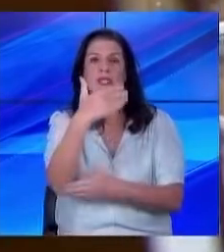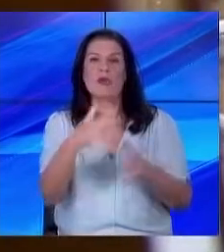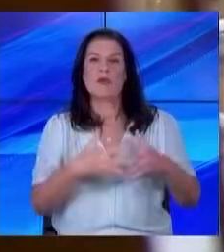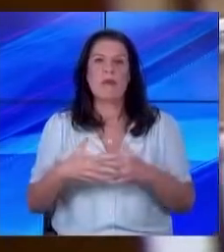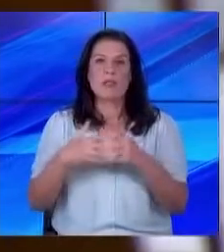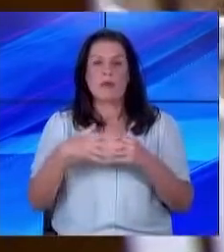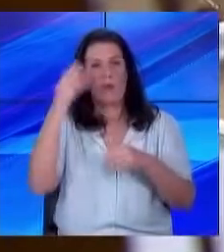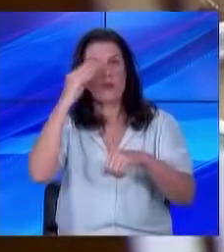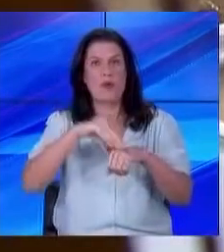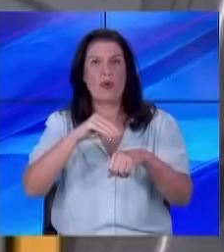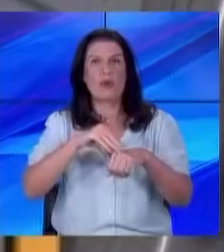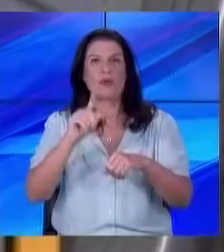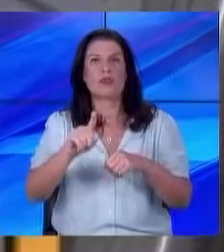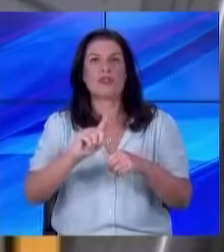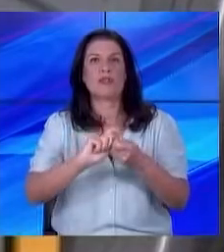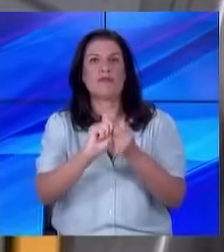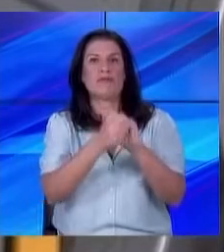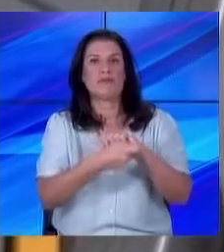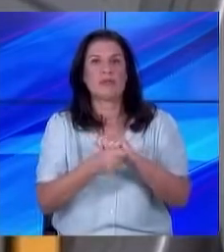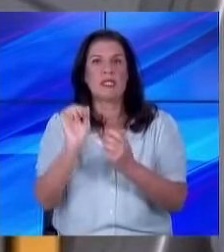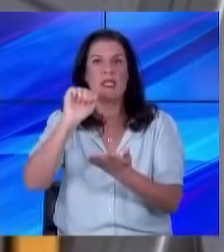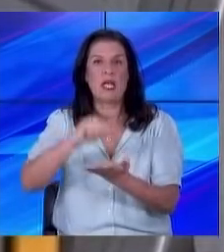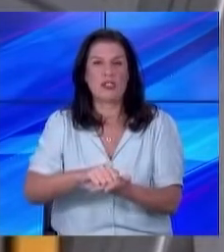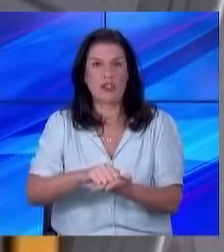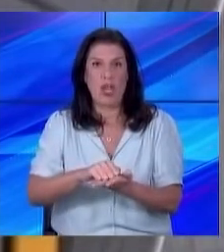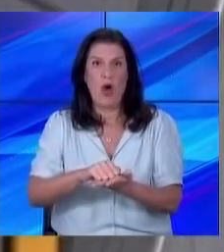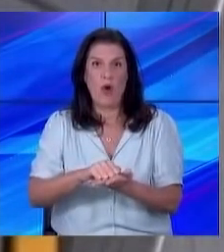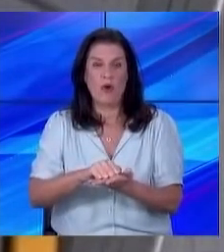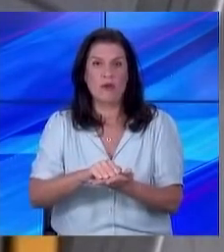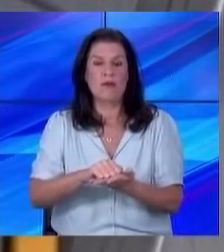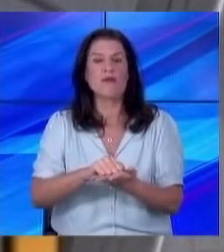הסבת השקעות מיוניליבר ובן אנד ג'ריז לטובת חברות אחרות.